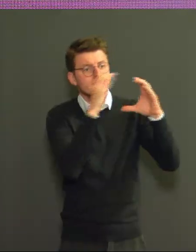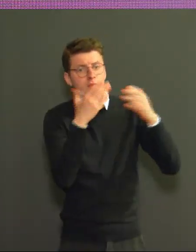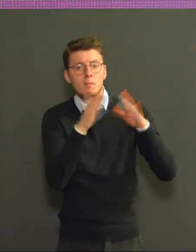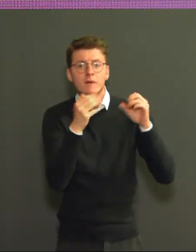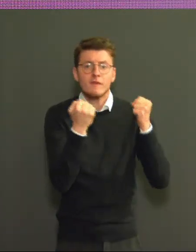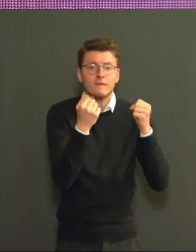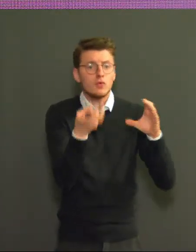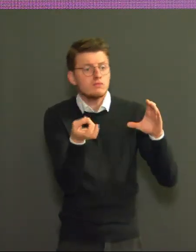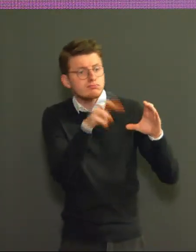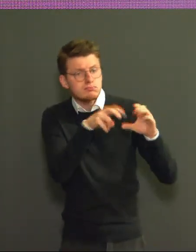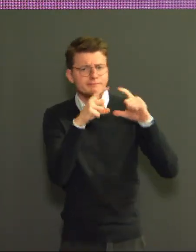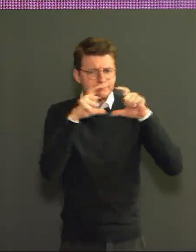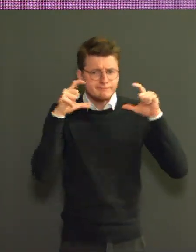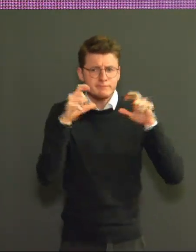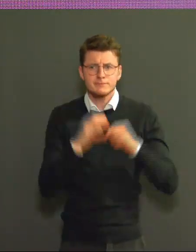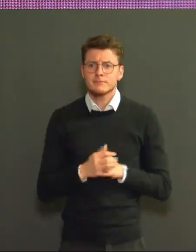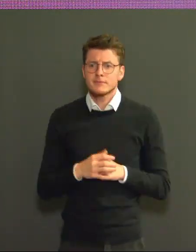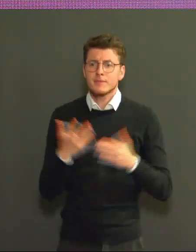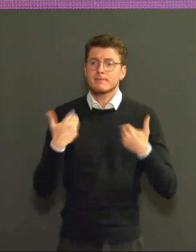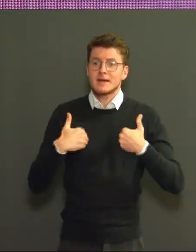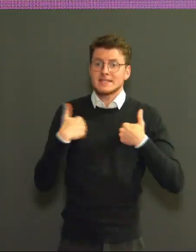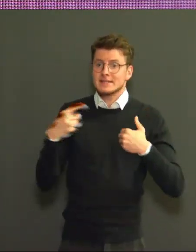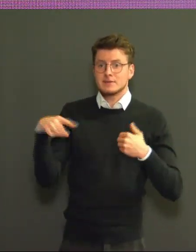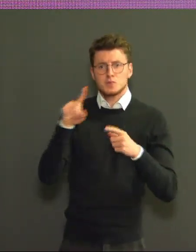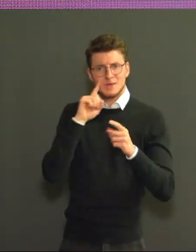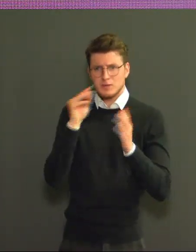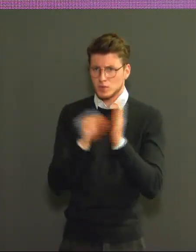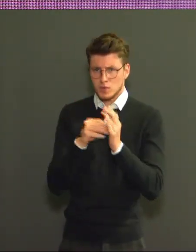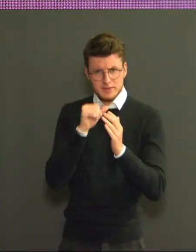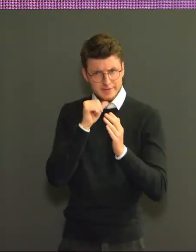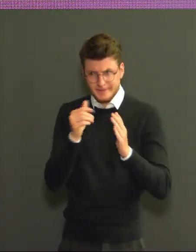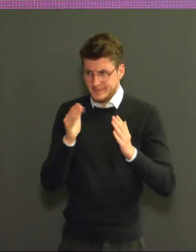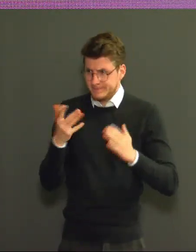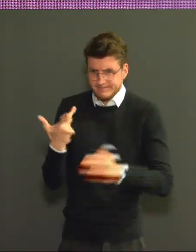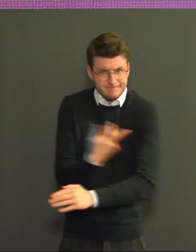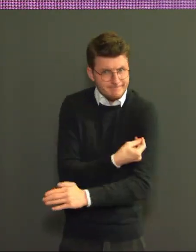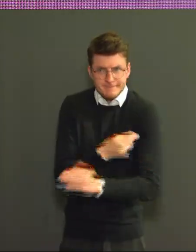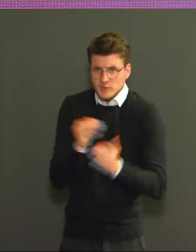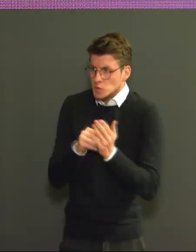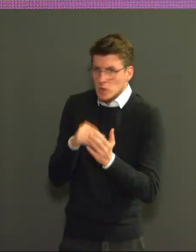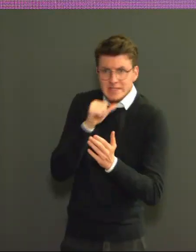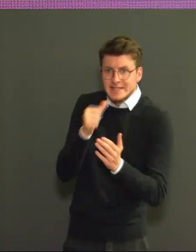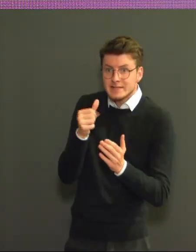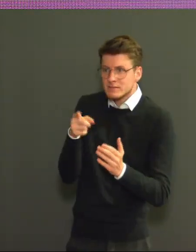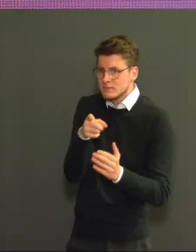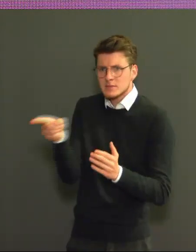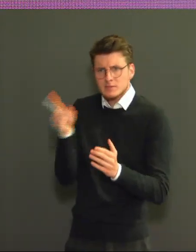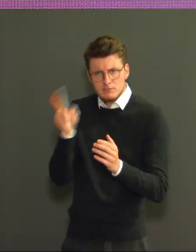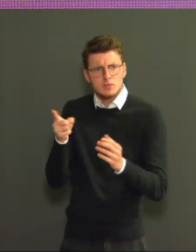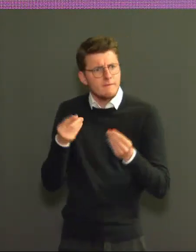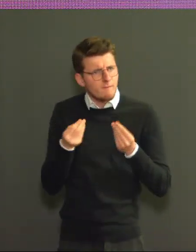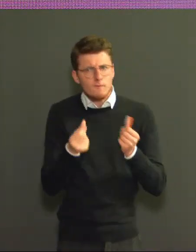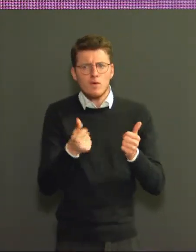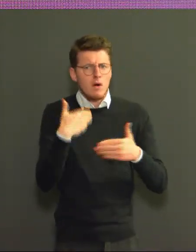Ook mensen die nog niet de kans hebben gehad om zich te laten vaccineren, moeten zich veilig kunnen begeven in de